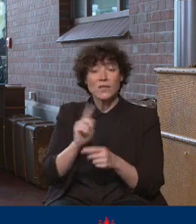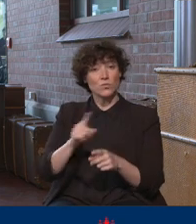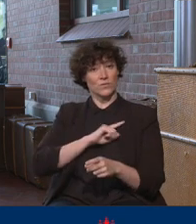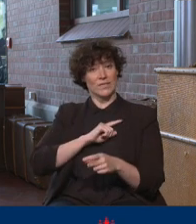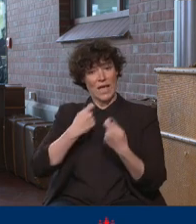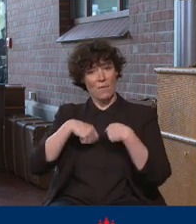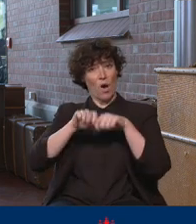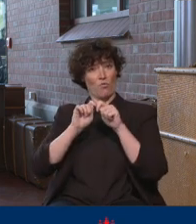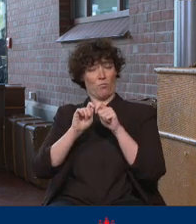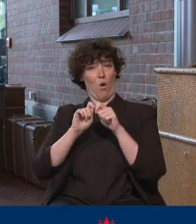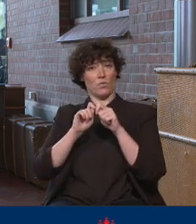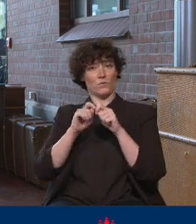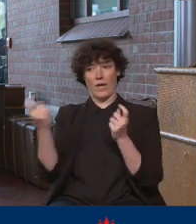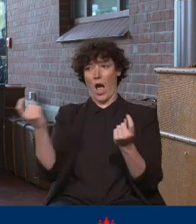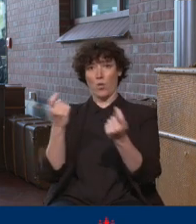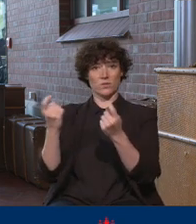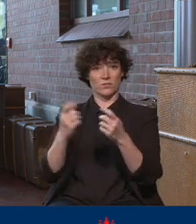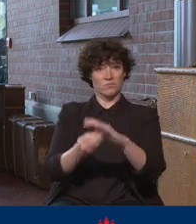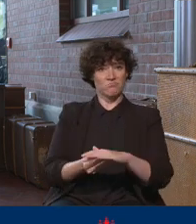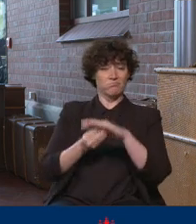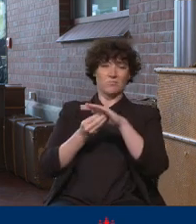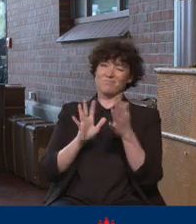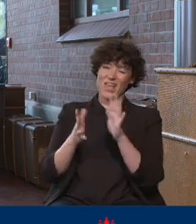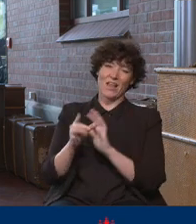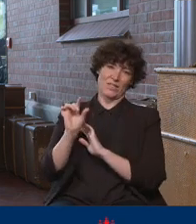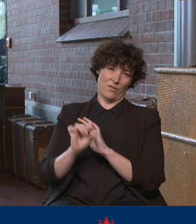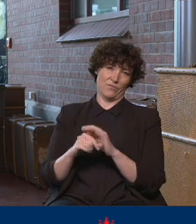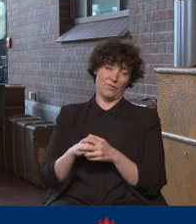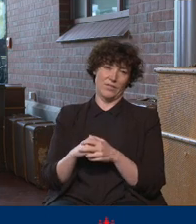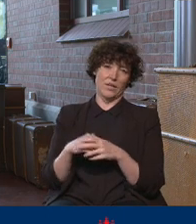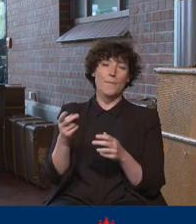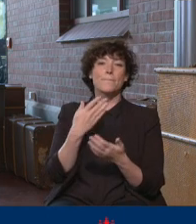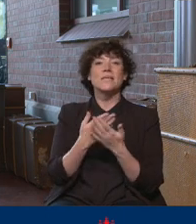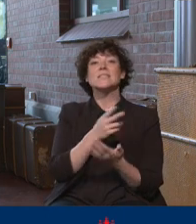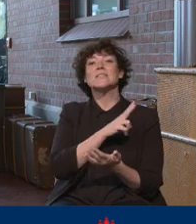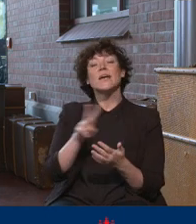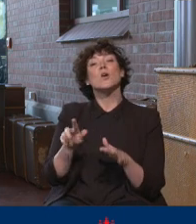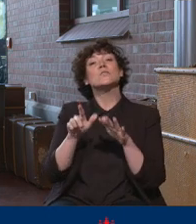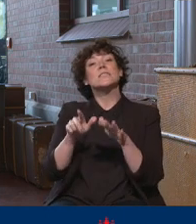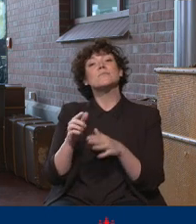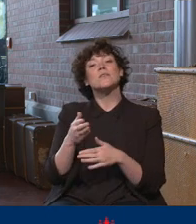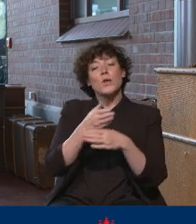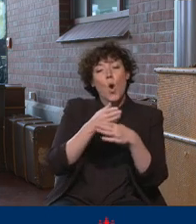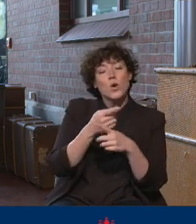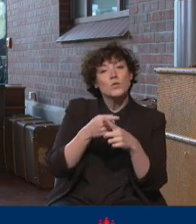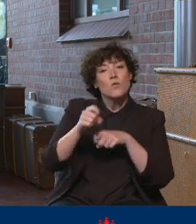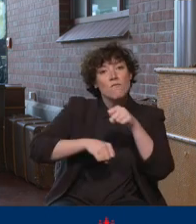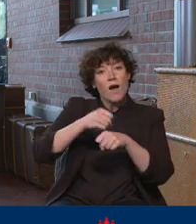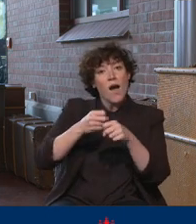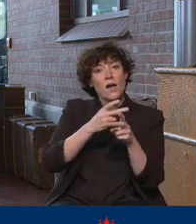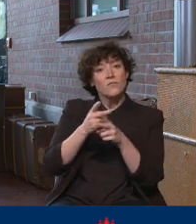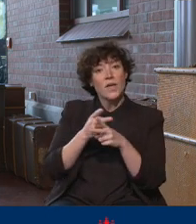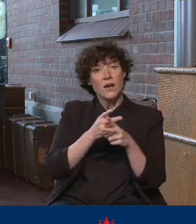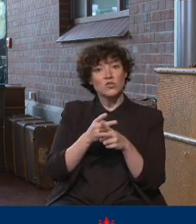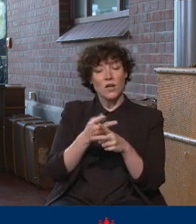wir hatten ein stadtteilzentrum bis 2017 mit holz und fahrradwerkstatt und vielen notwendigen sozialen angeboten ist